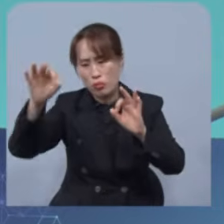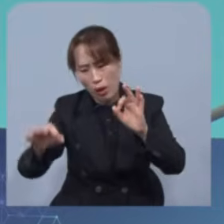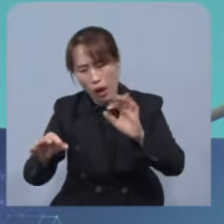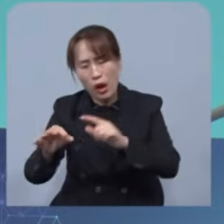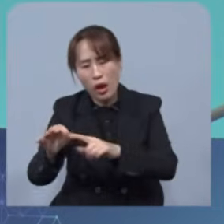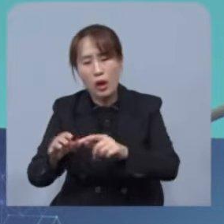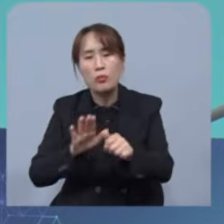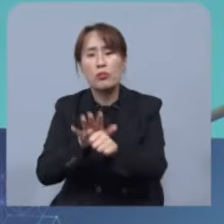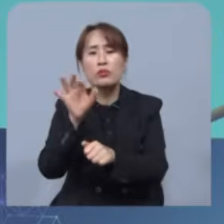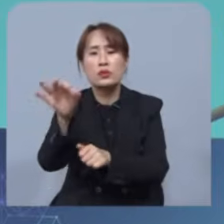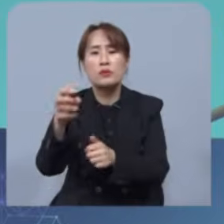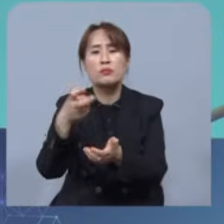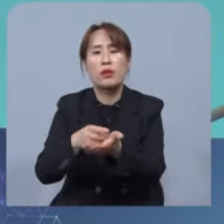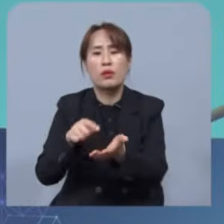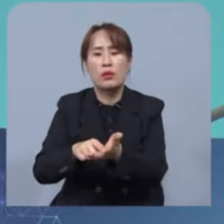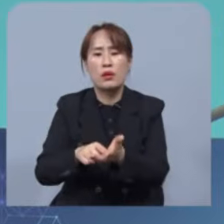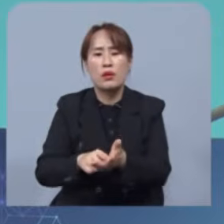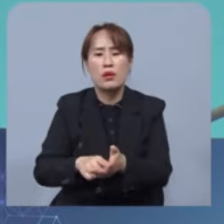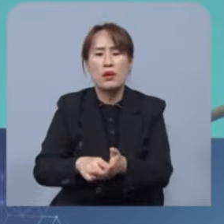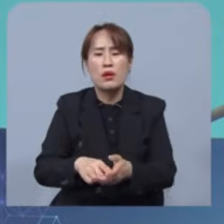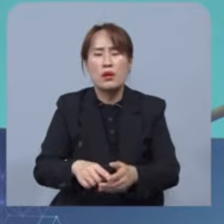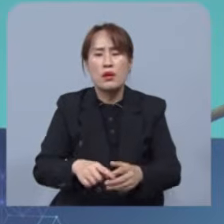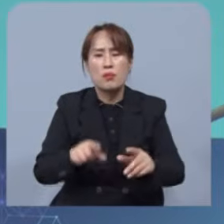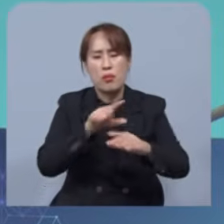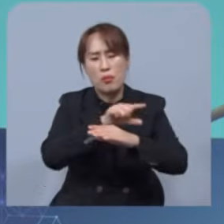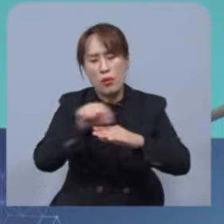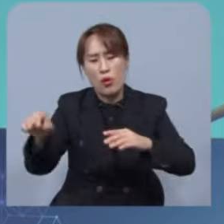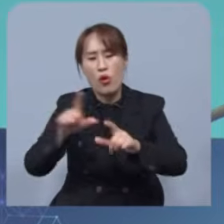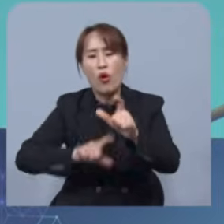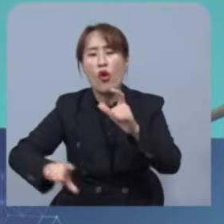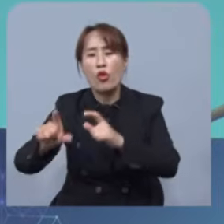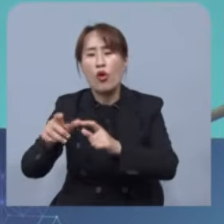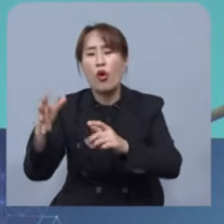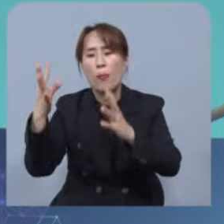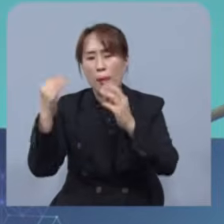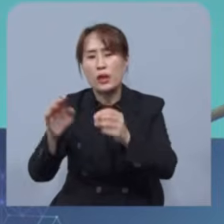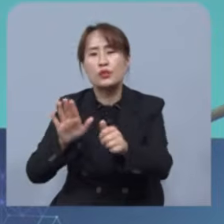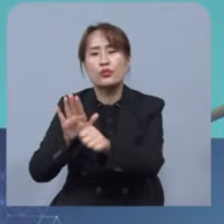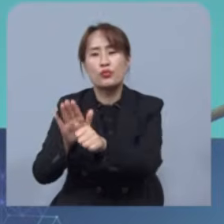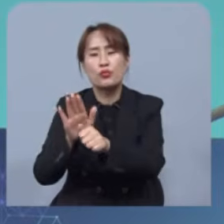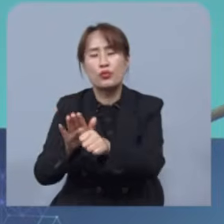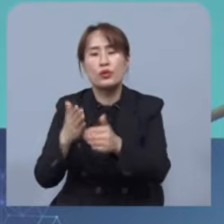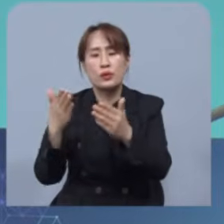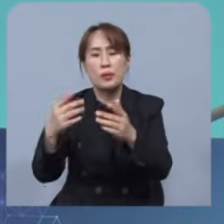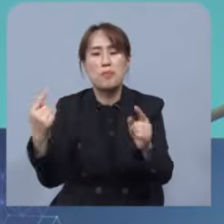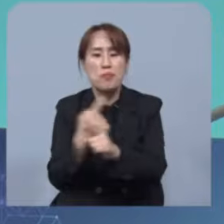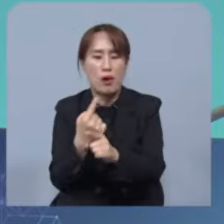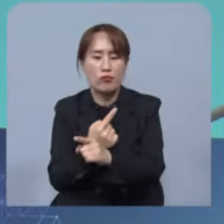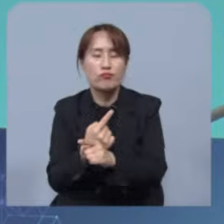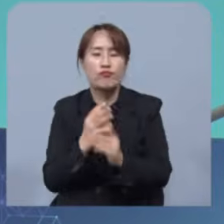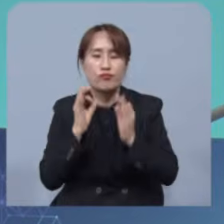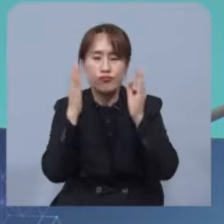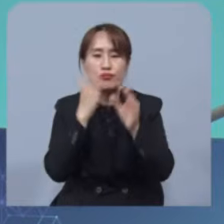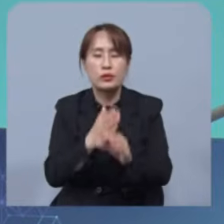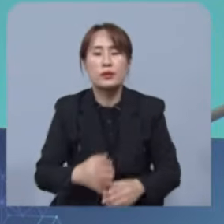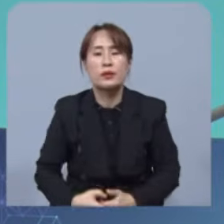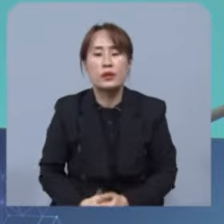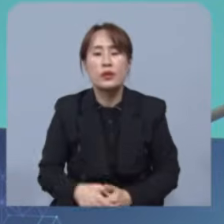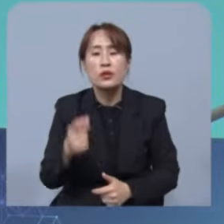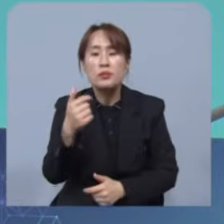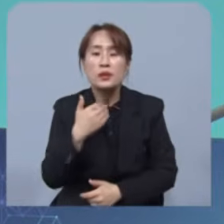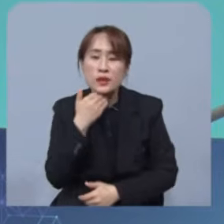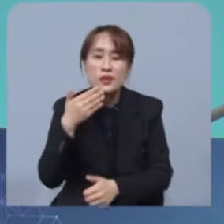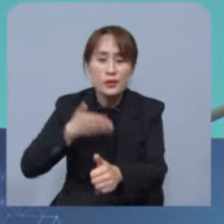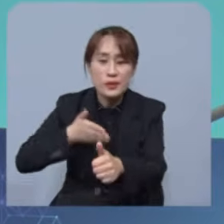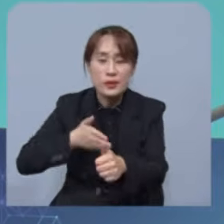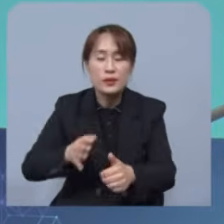보조금 제도를 지방 멀리 갈수록 더 두텁게 가자는 그런 취지에 따라서 개편하고 있다는 말씀을 드리겠습니다. 네, 조금만 기다려